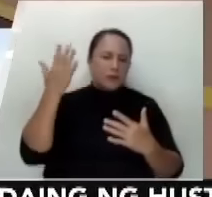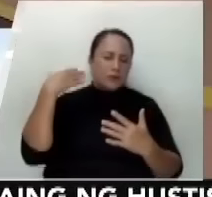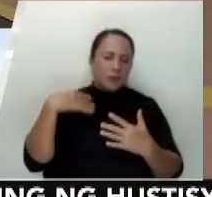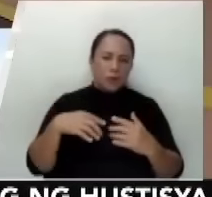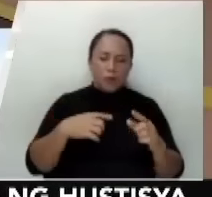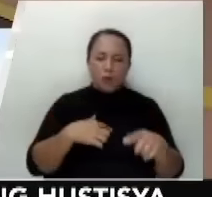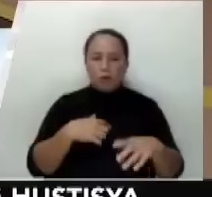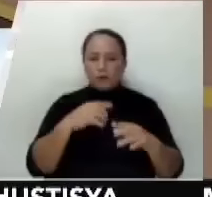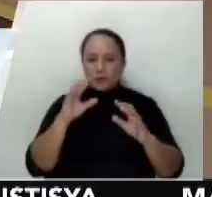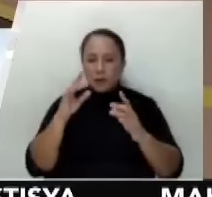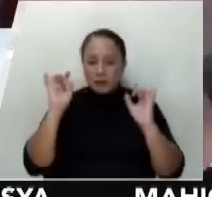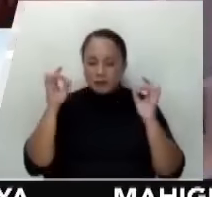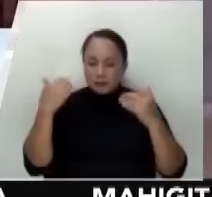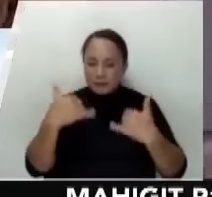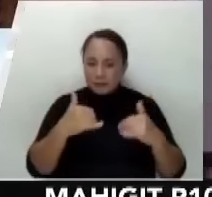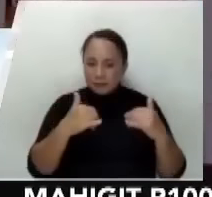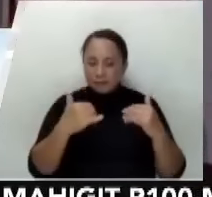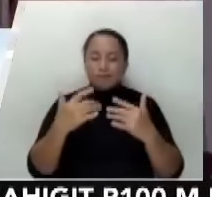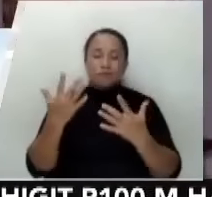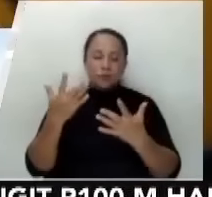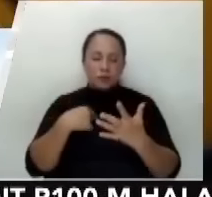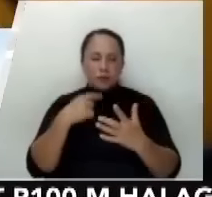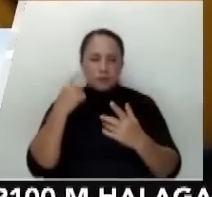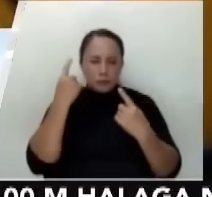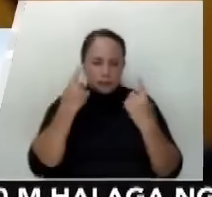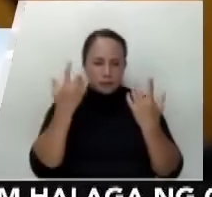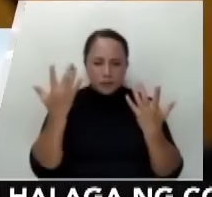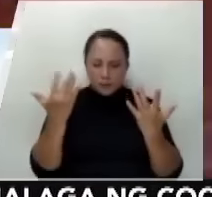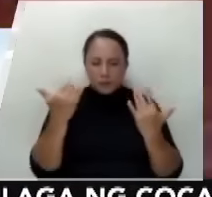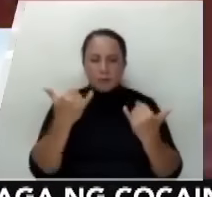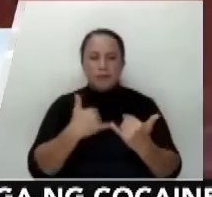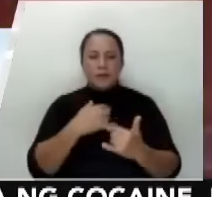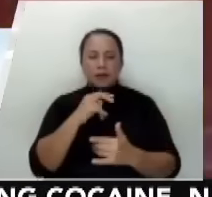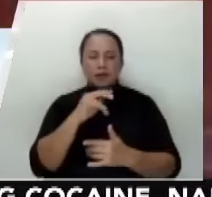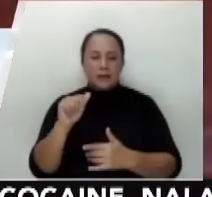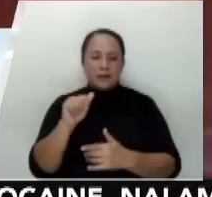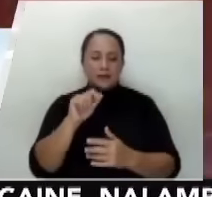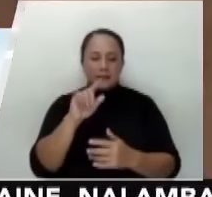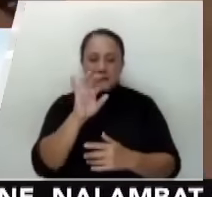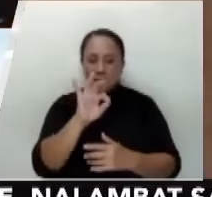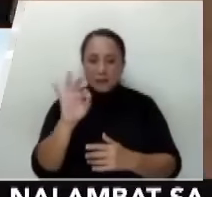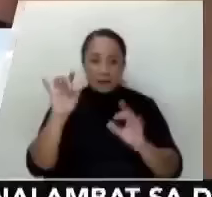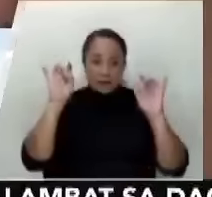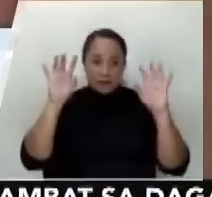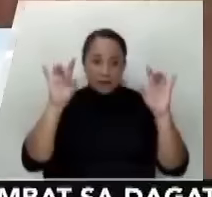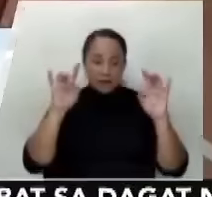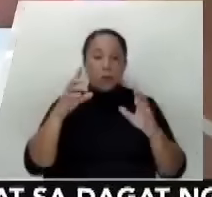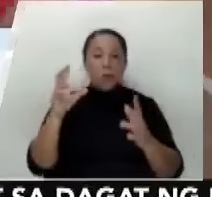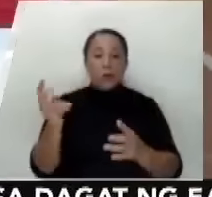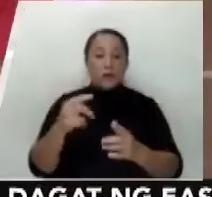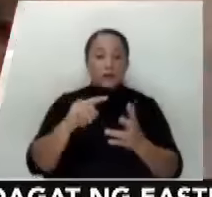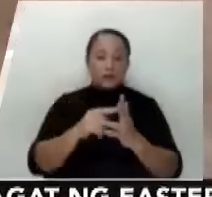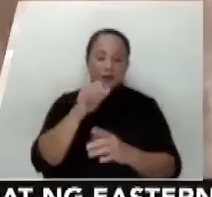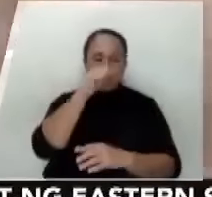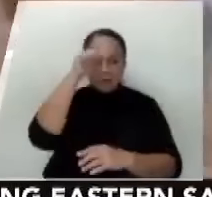kanilang isinasaalang-alang. Magsisimula ang NCAA Season 99 Volleyball Tournament sa buwan ng Abril.